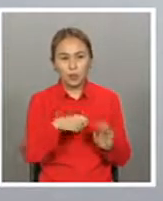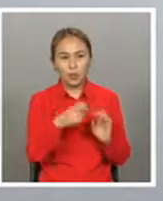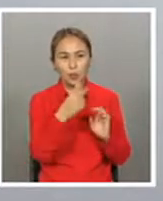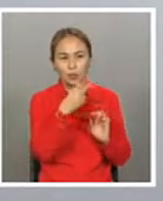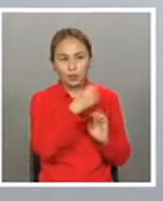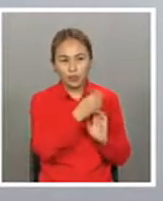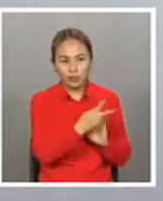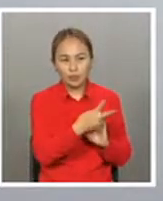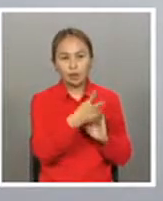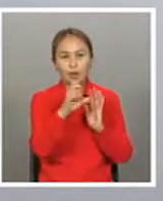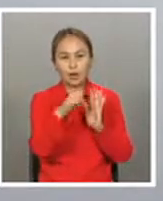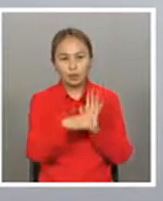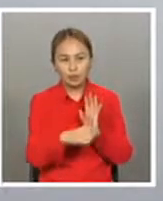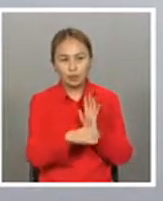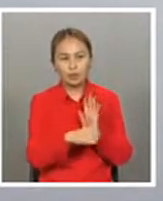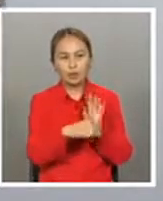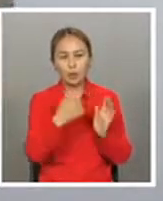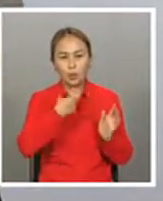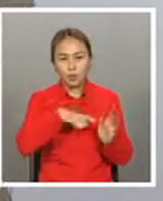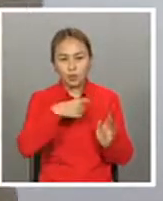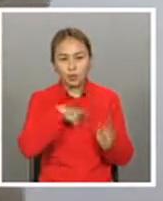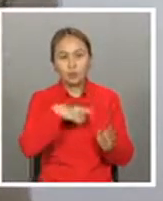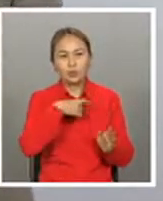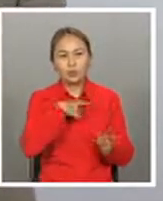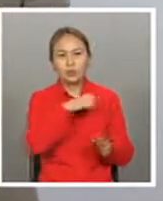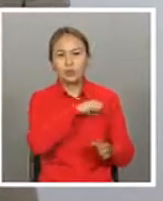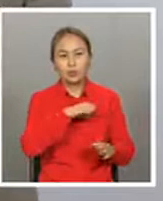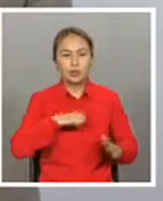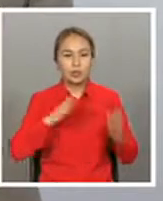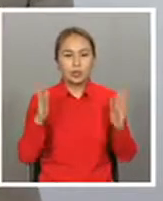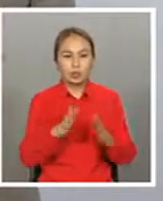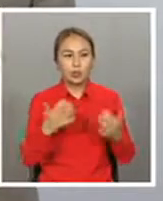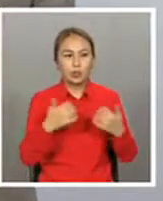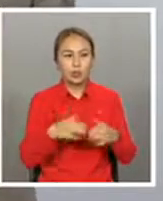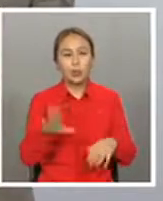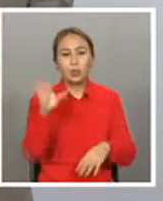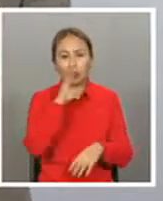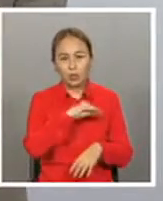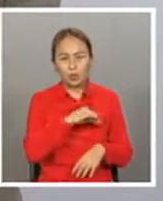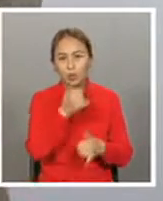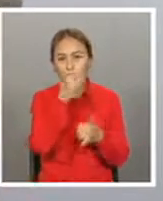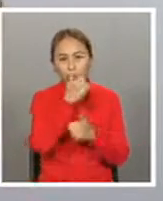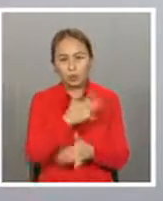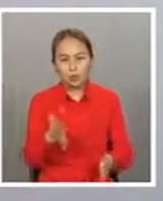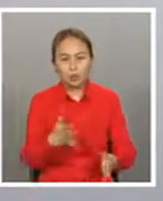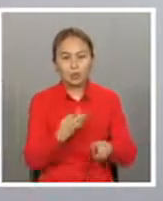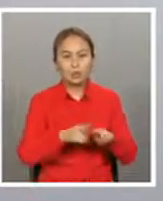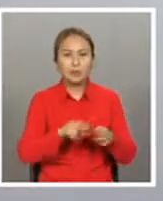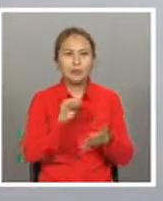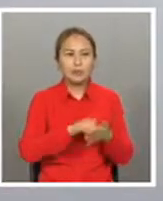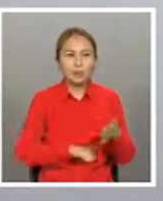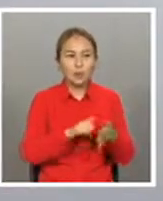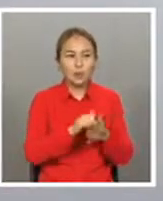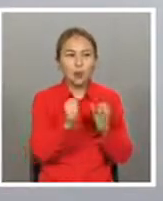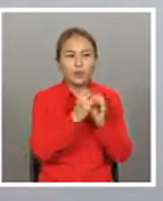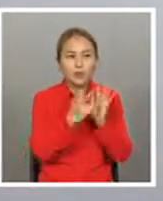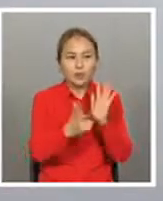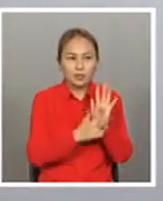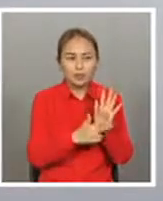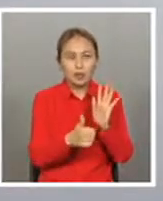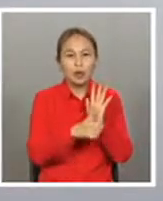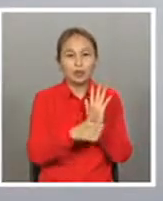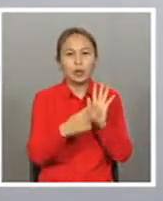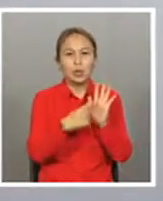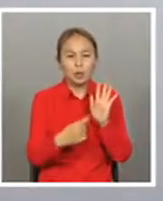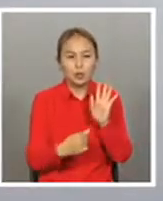де, 6-ға да, өзіне де ең кіші ортақ еселік бола ала ма? Болмайды. Себебі 18 6-ға